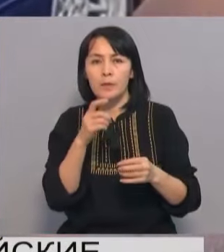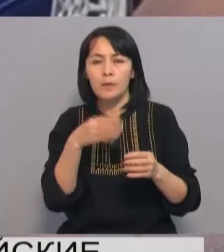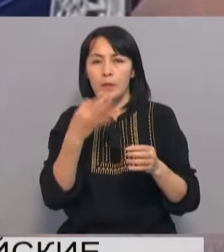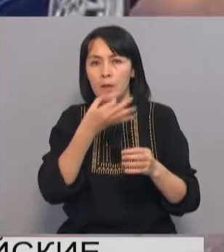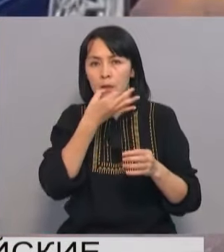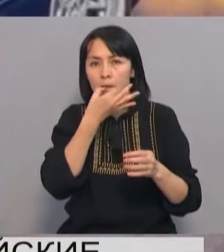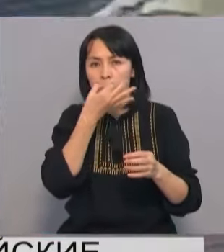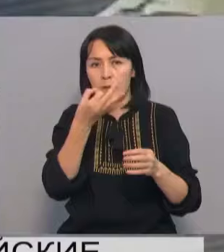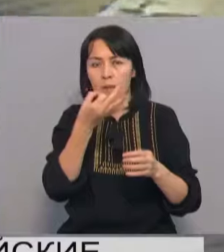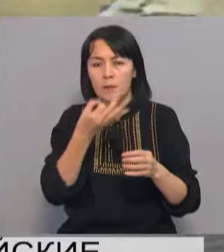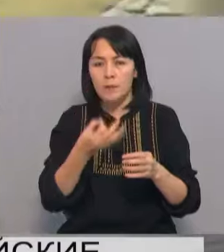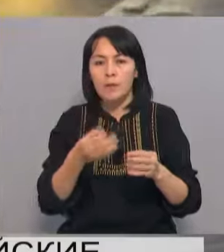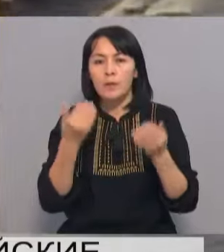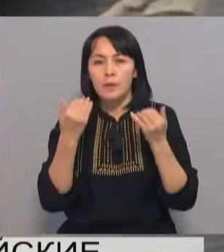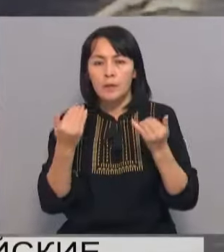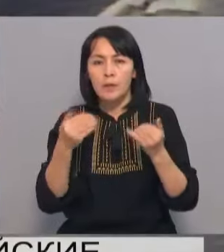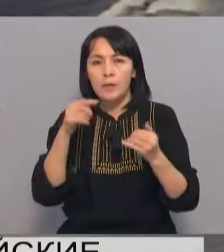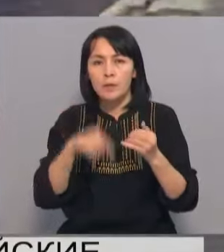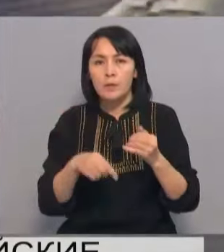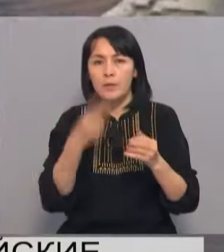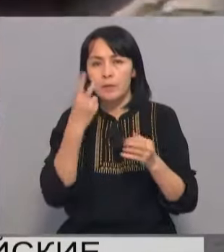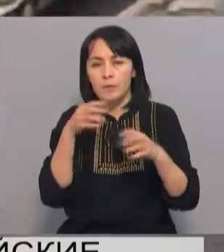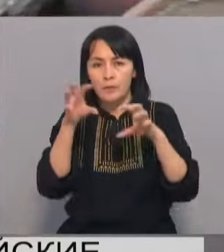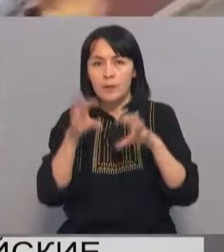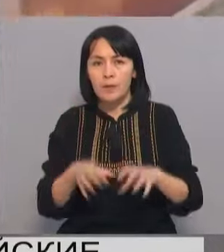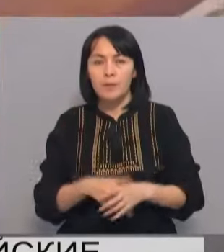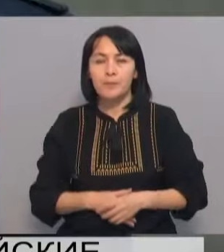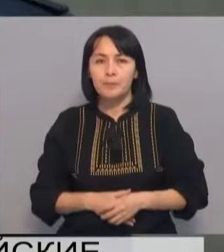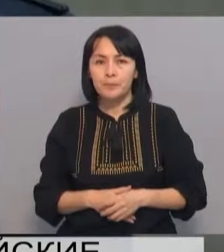привлекли к административной ответственности уже по 2 статьям.